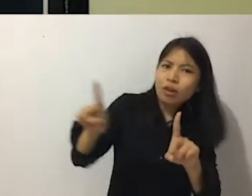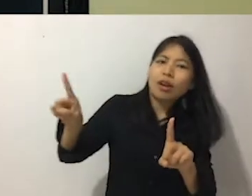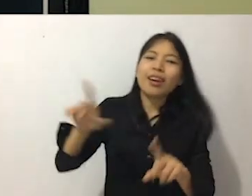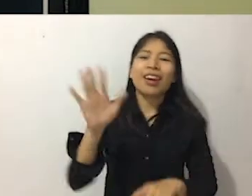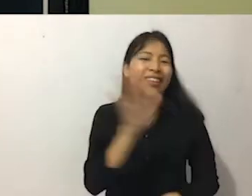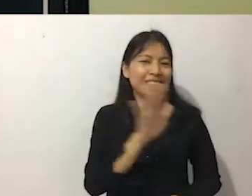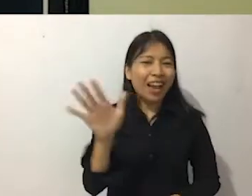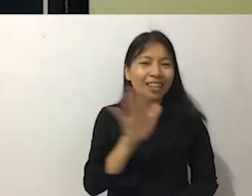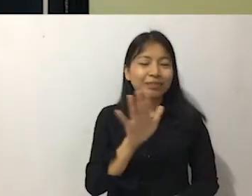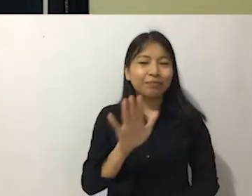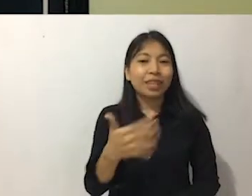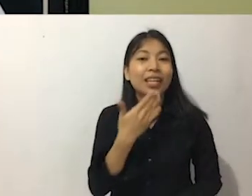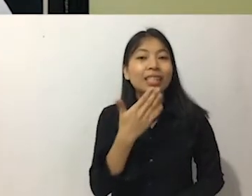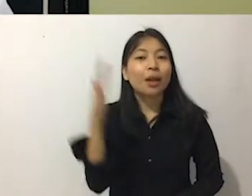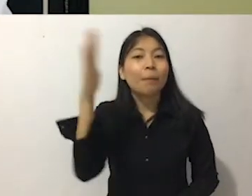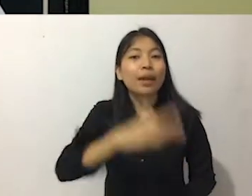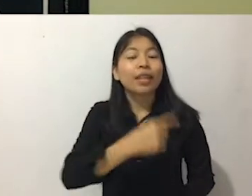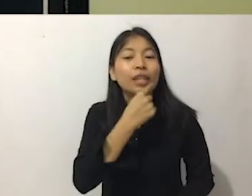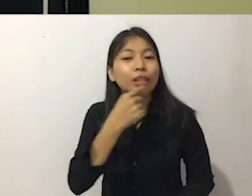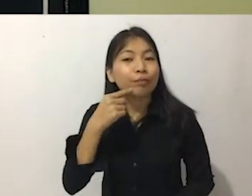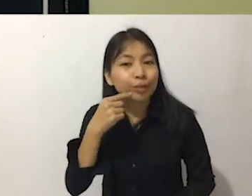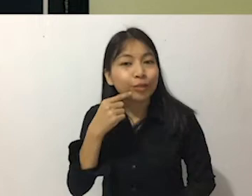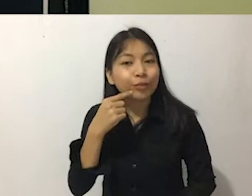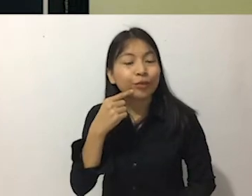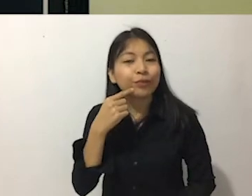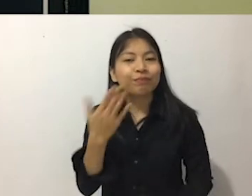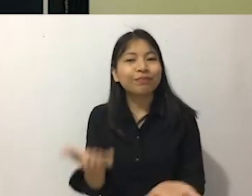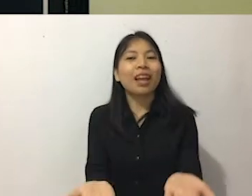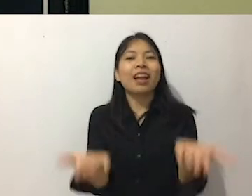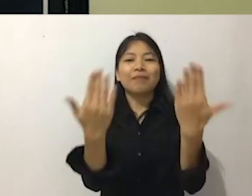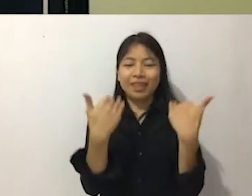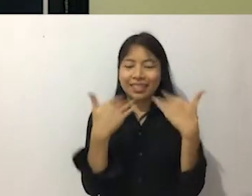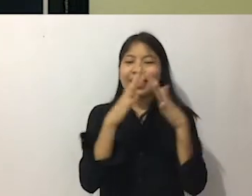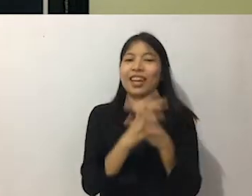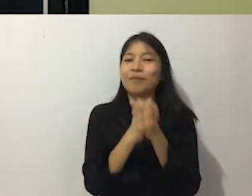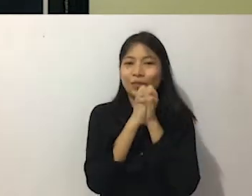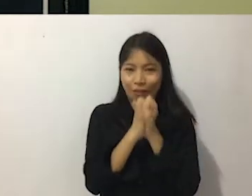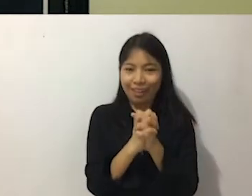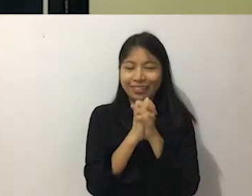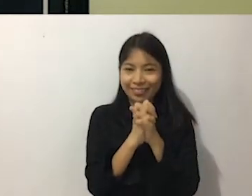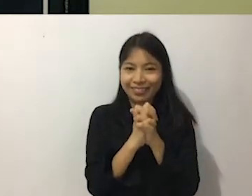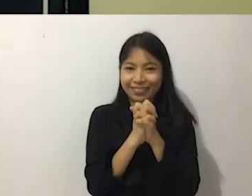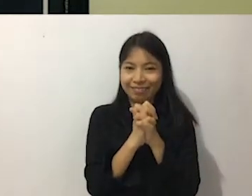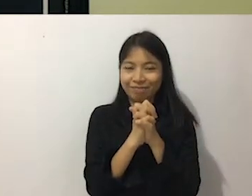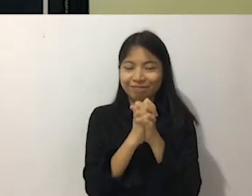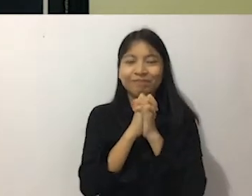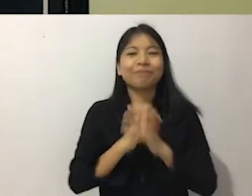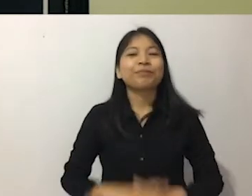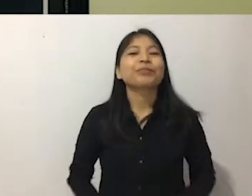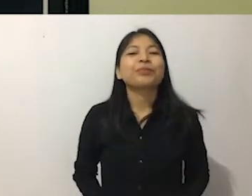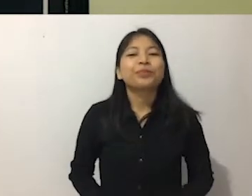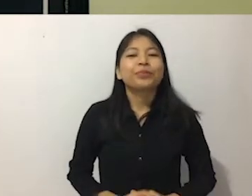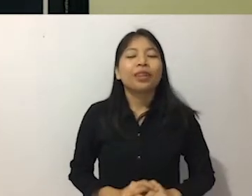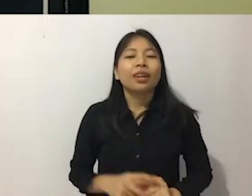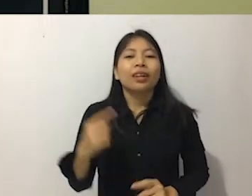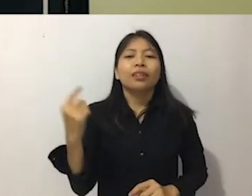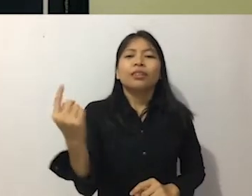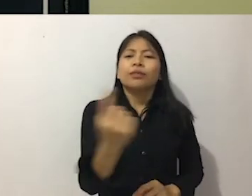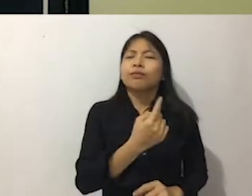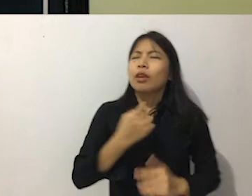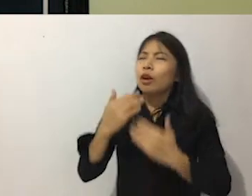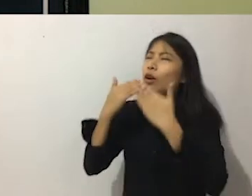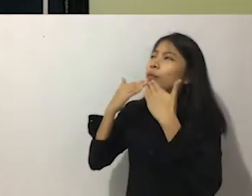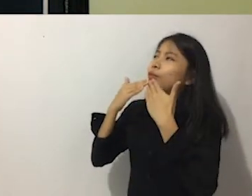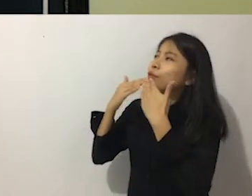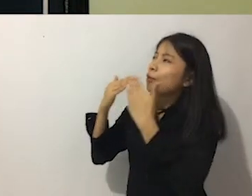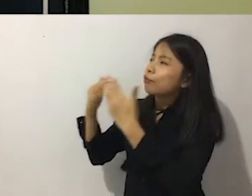apapun. Selamat hari Minggu teman-teman. Marilah kita tutup dalam doa. Kita berdoa. Kami mengucap syukur